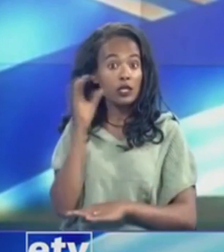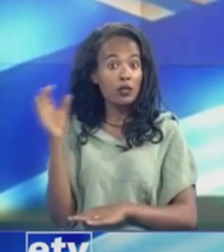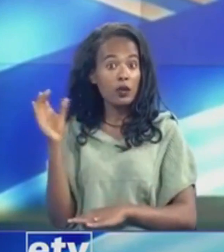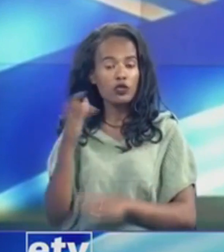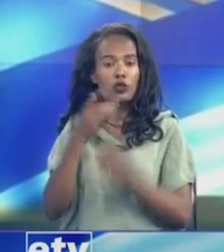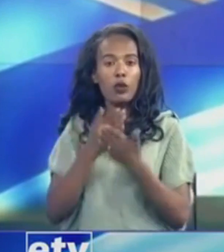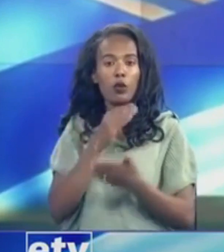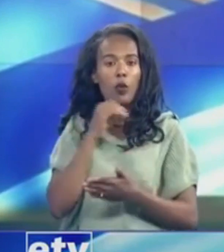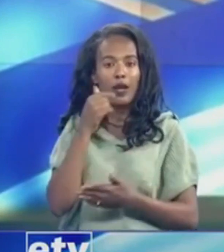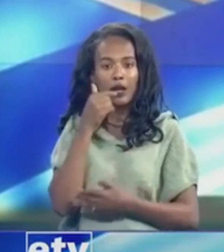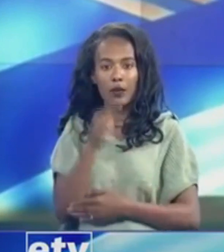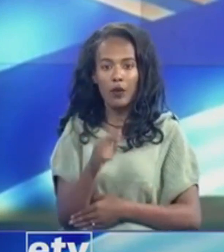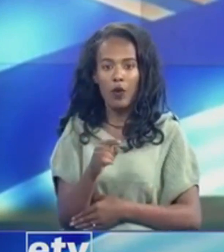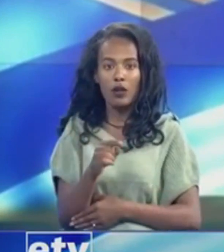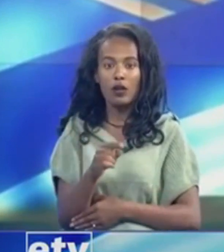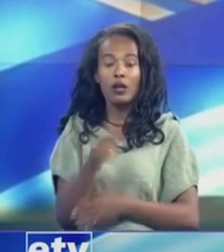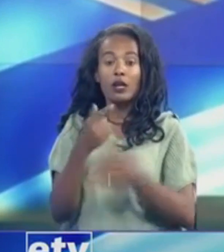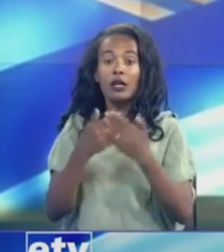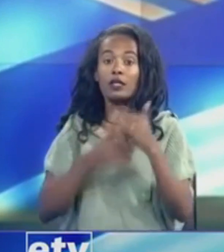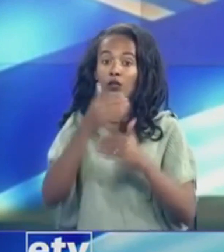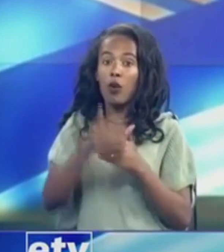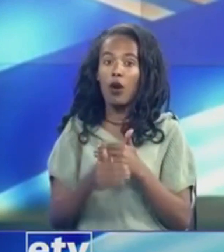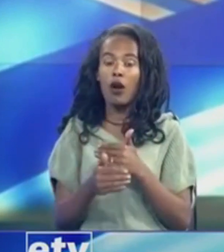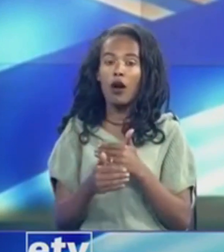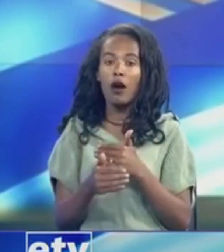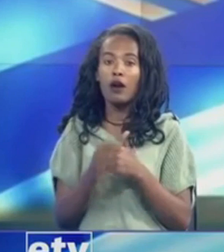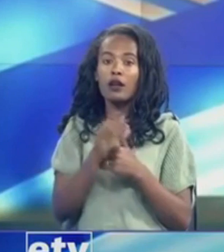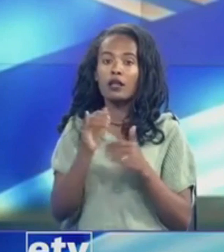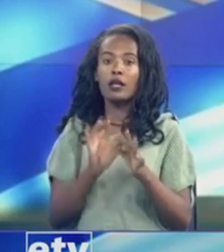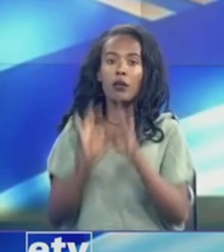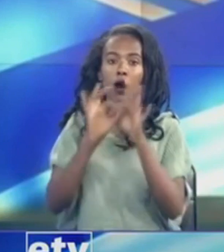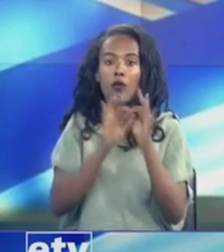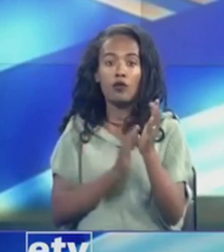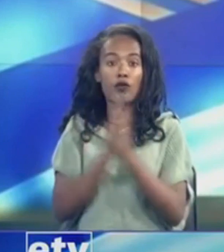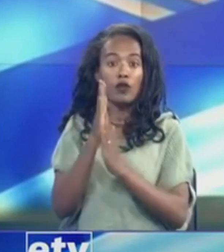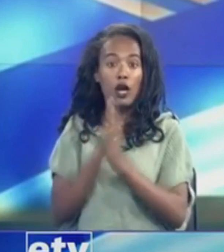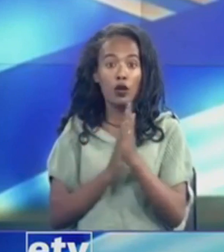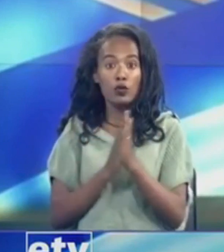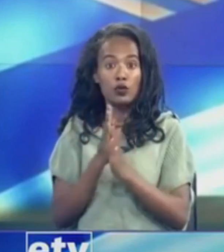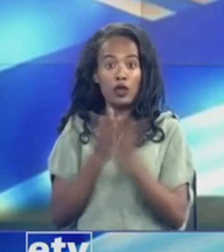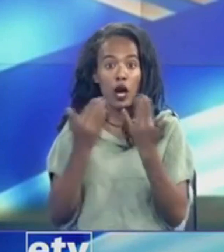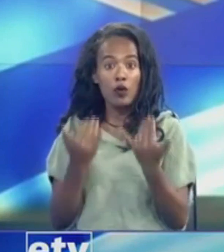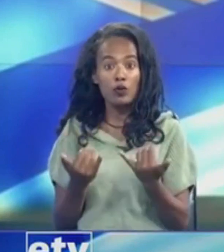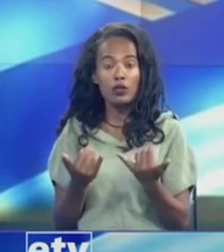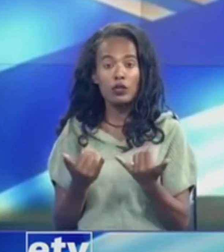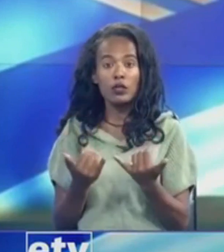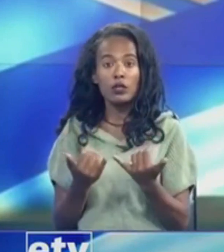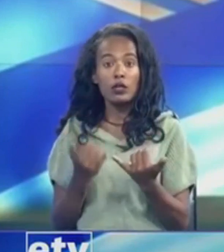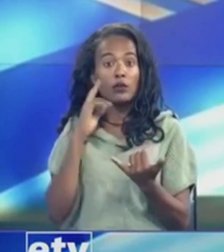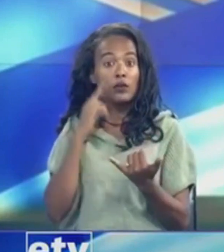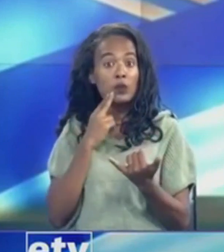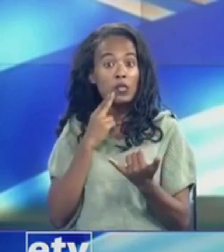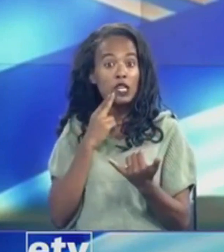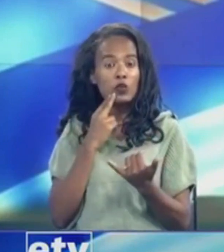የሚቆም አይደለም ብለዋል። ከዚህ በኋላ እንደየማህበሩት ፍላጎት አሁን ዴቮች ጋር